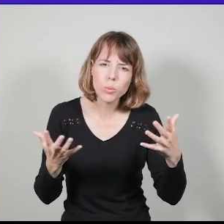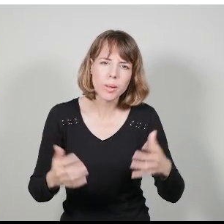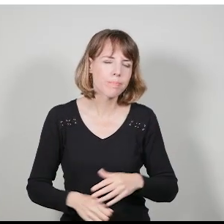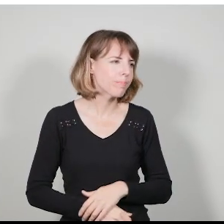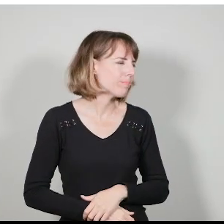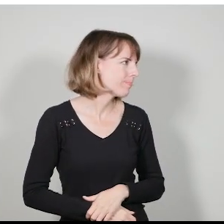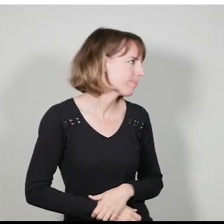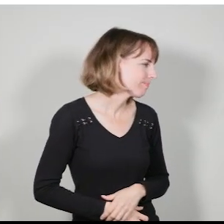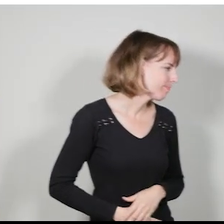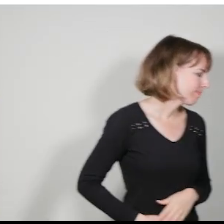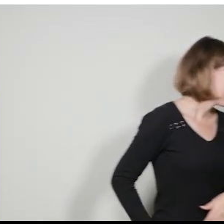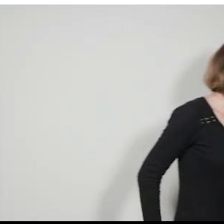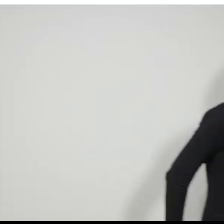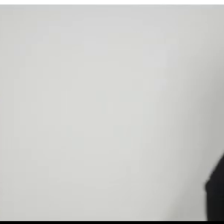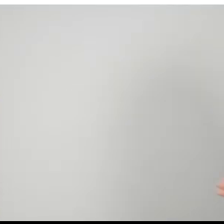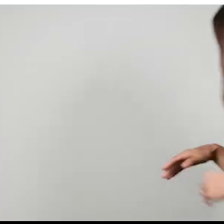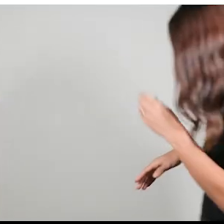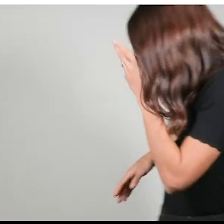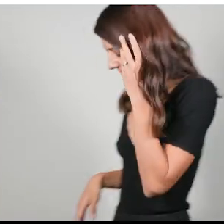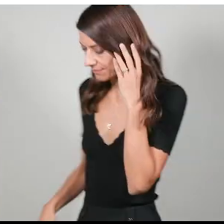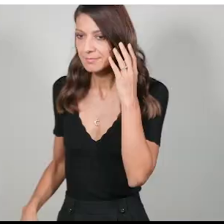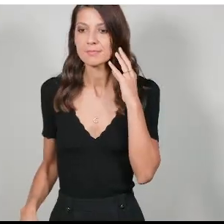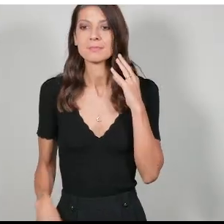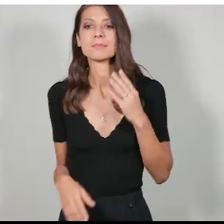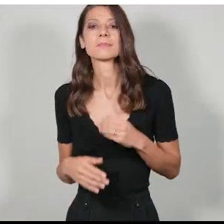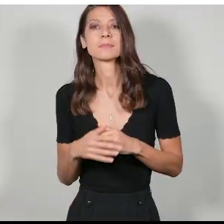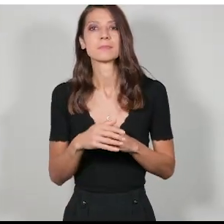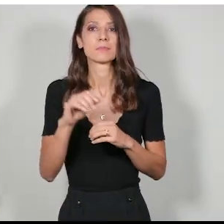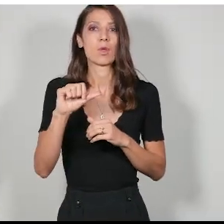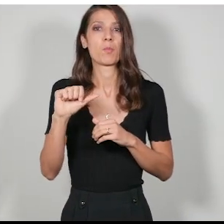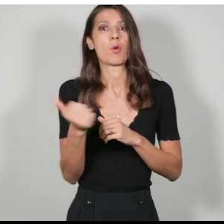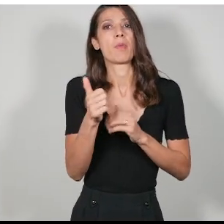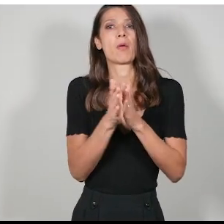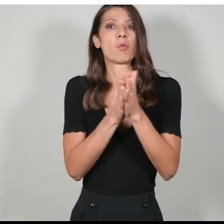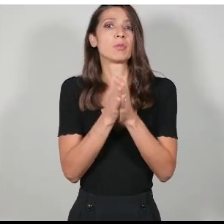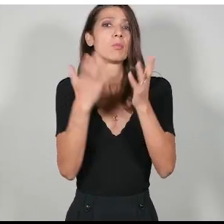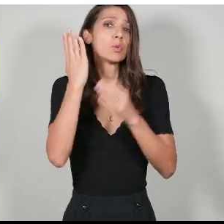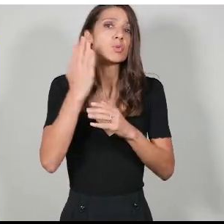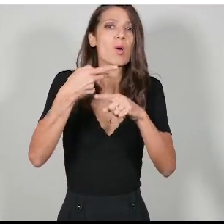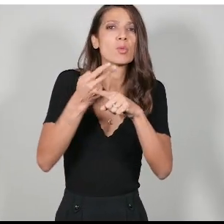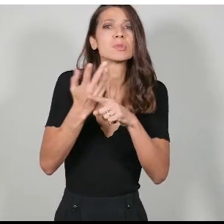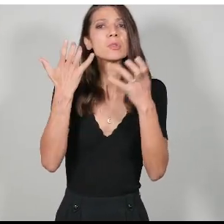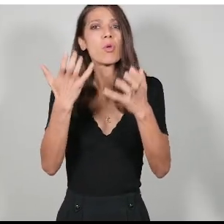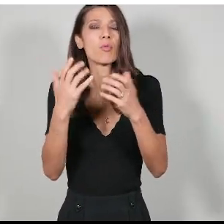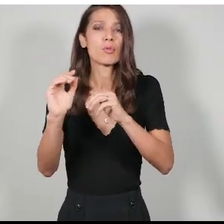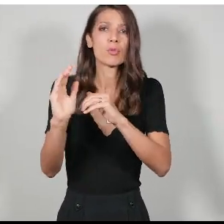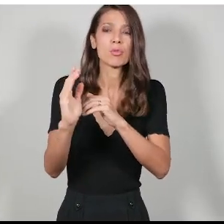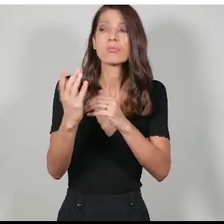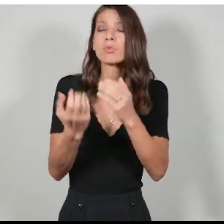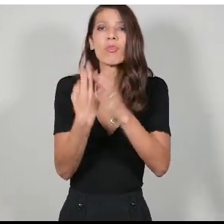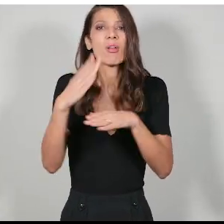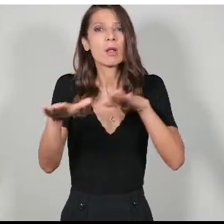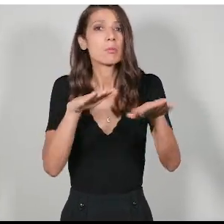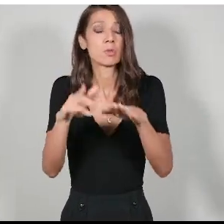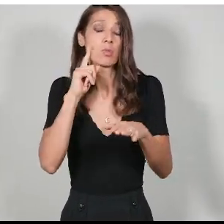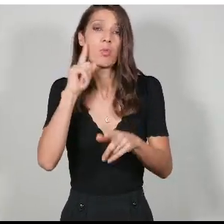plusieurs ordres. La première motivation, c'est celle, on a besoin d'outils, on veut de la méthode par rapport effectivement à des parcours qui sont de plus en